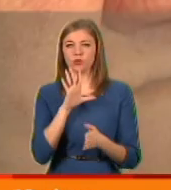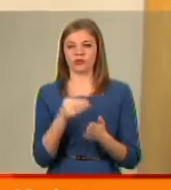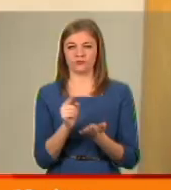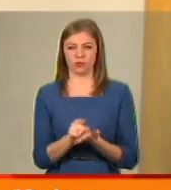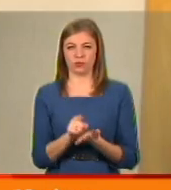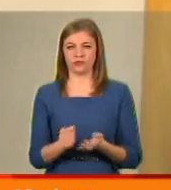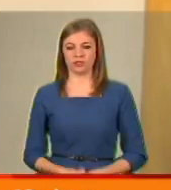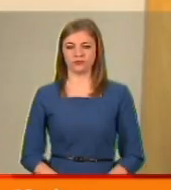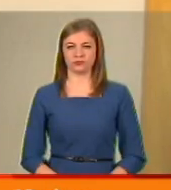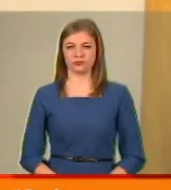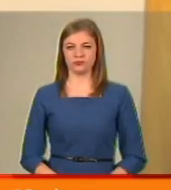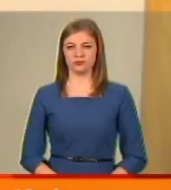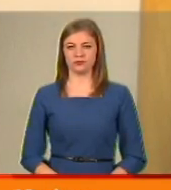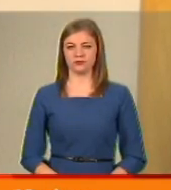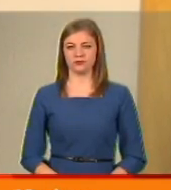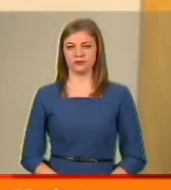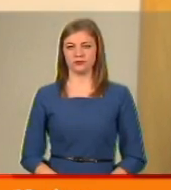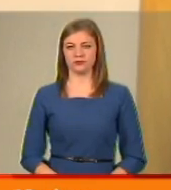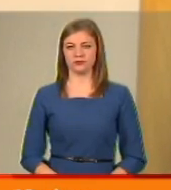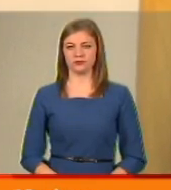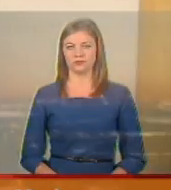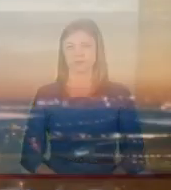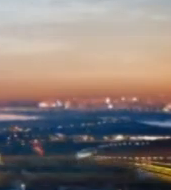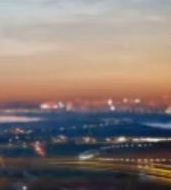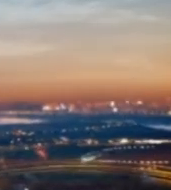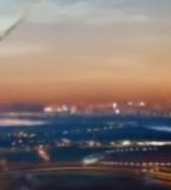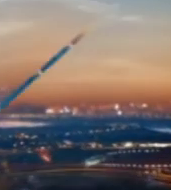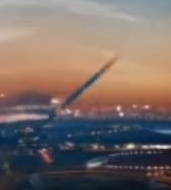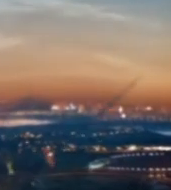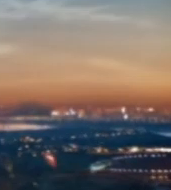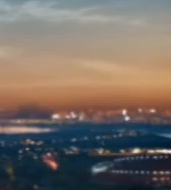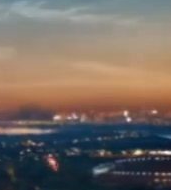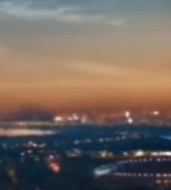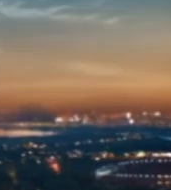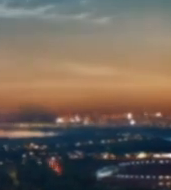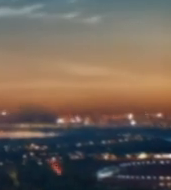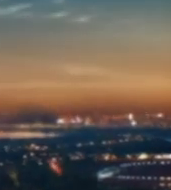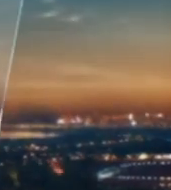свої обов'язки. Юлія Лерш, Олександр Макушак, програма «Вікна», СТБ.